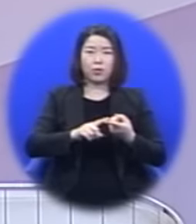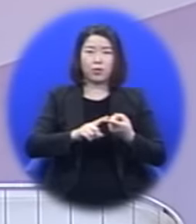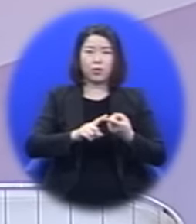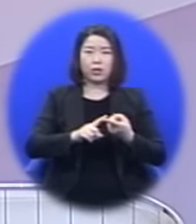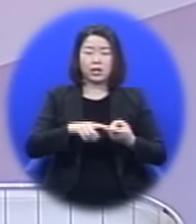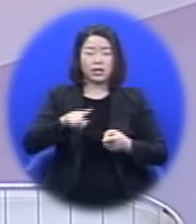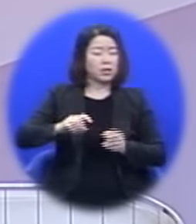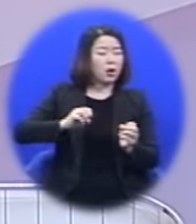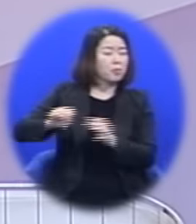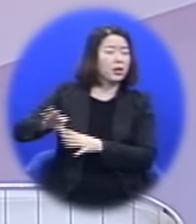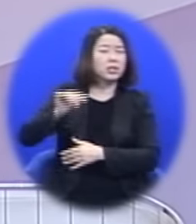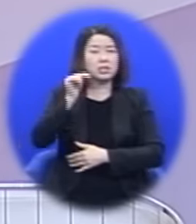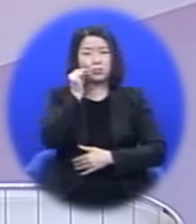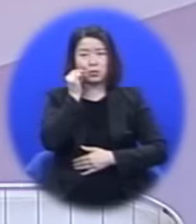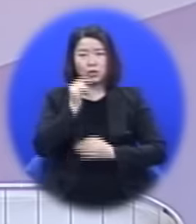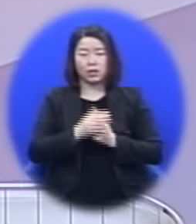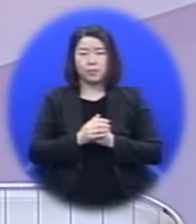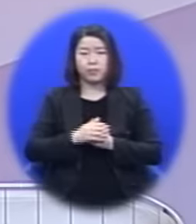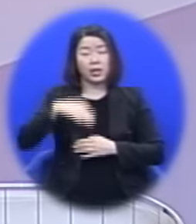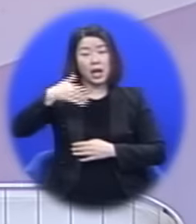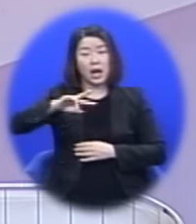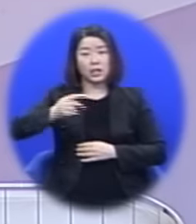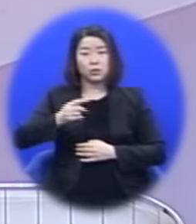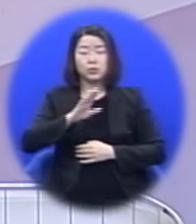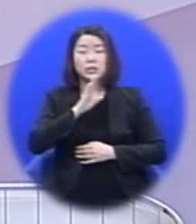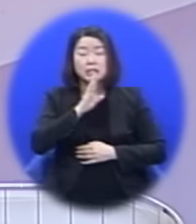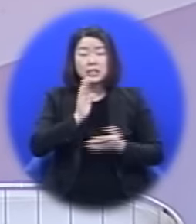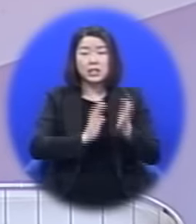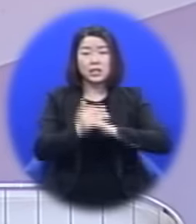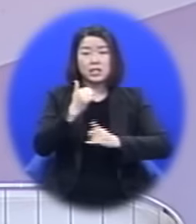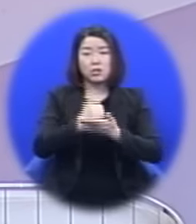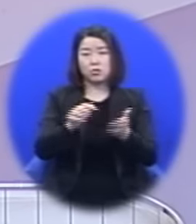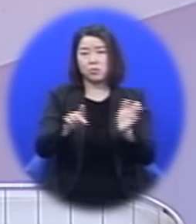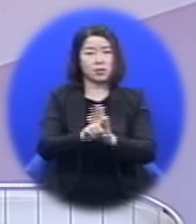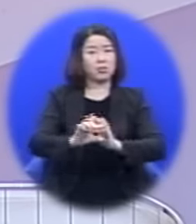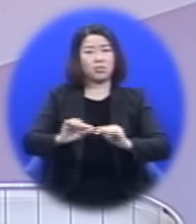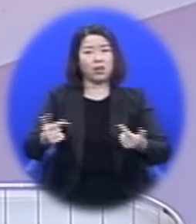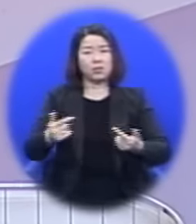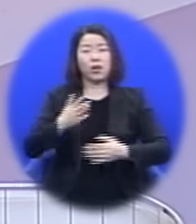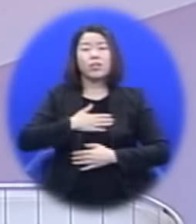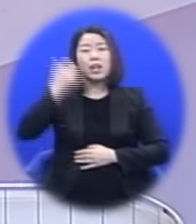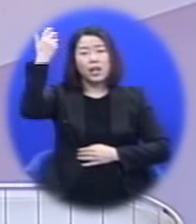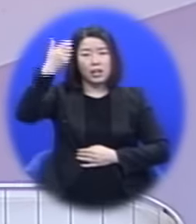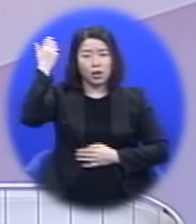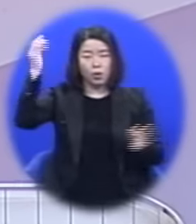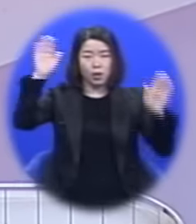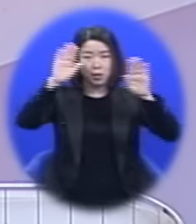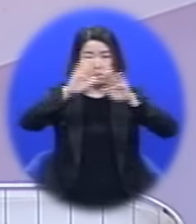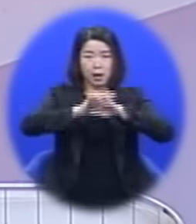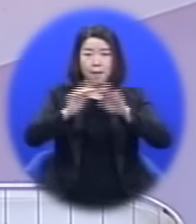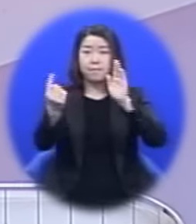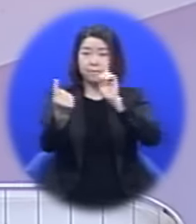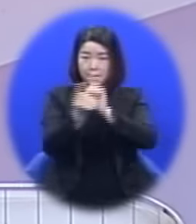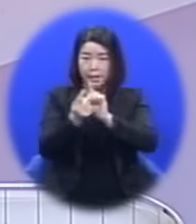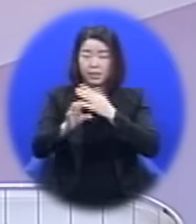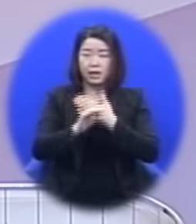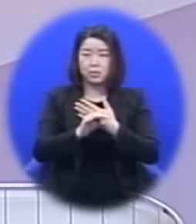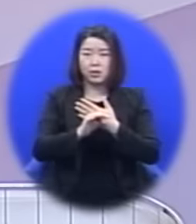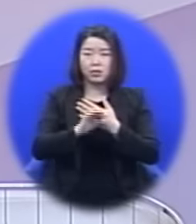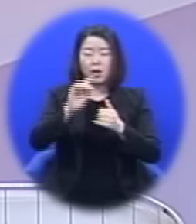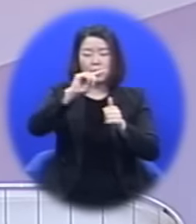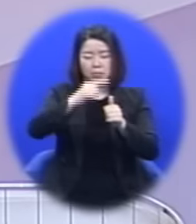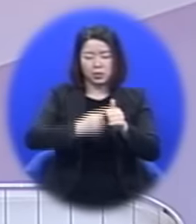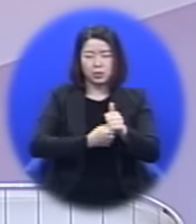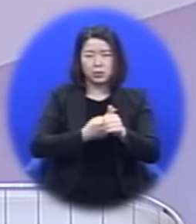이걸 버리지 못합니다. 아직도 진짜 예수 믿는 거 아닙니다. 근데 영혼의 밤을 만나면 비로소